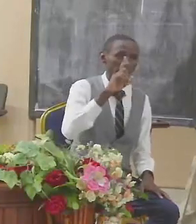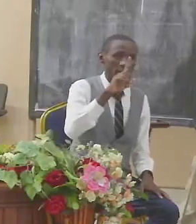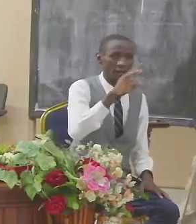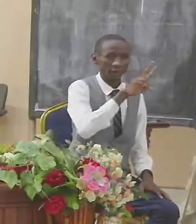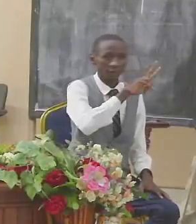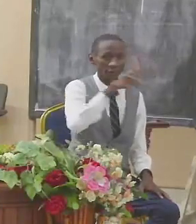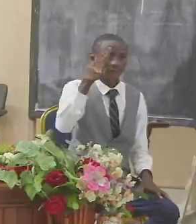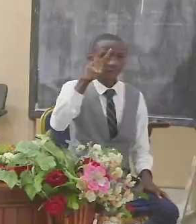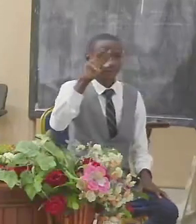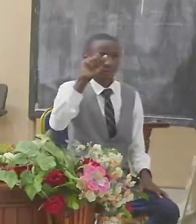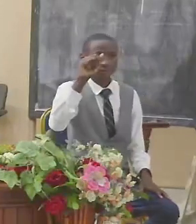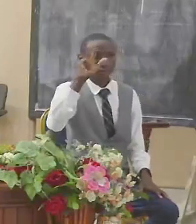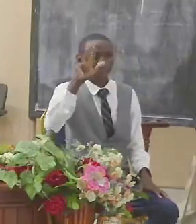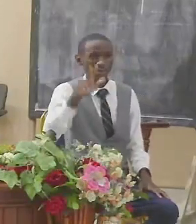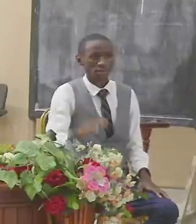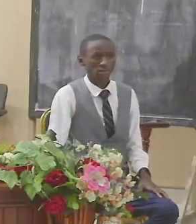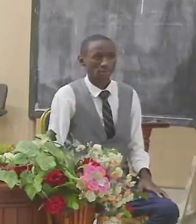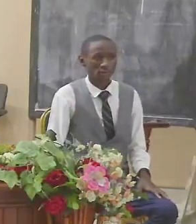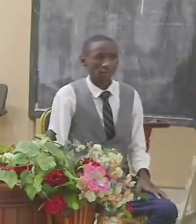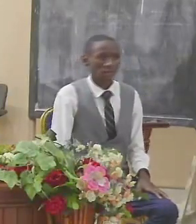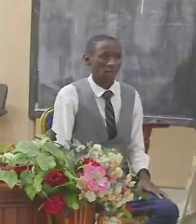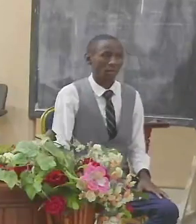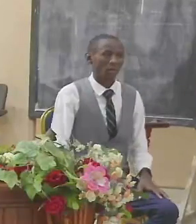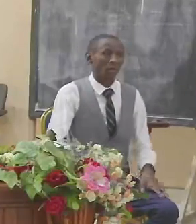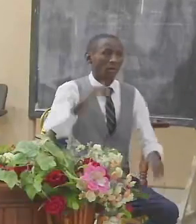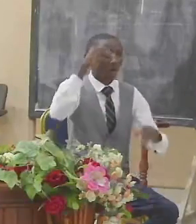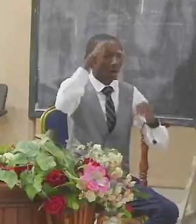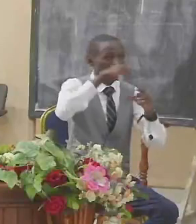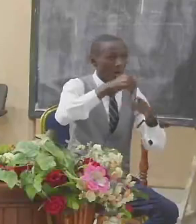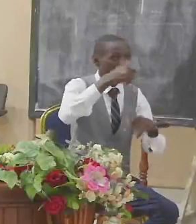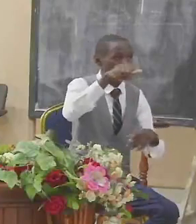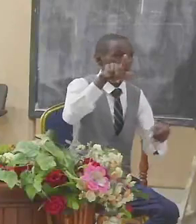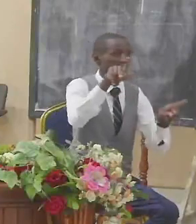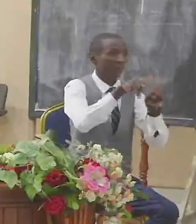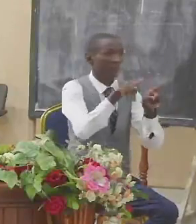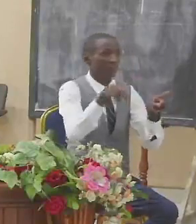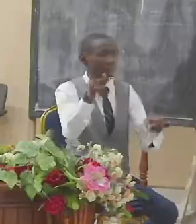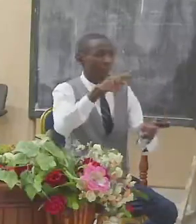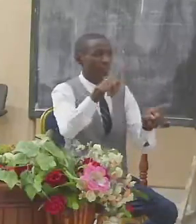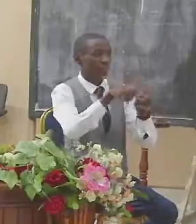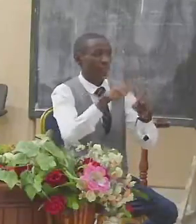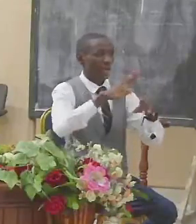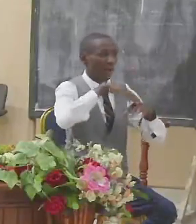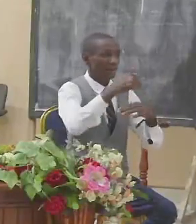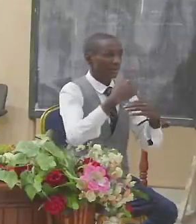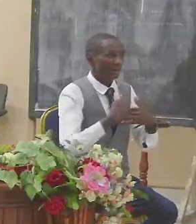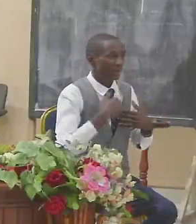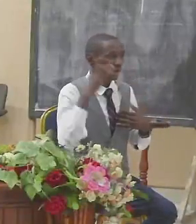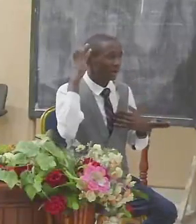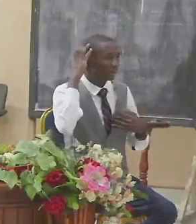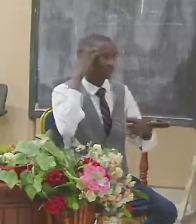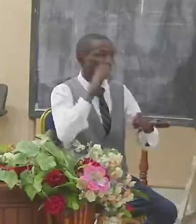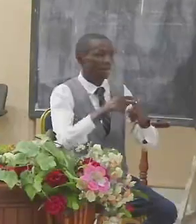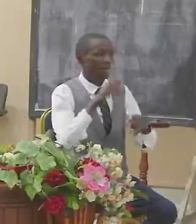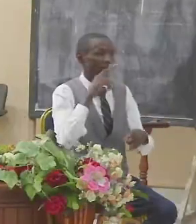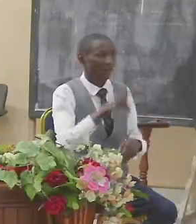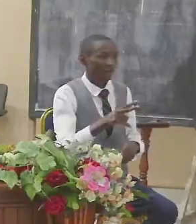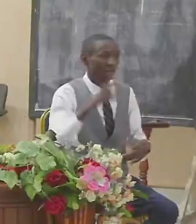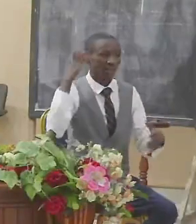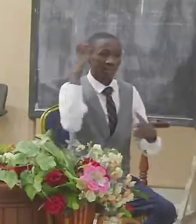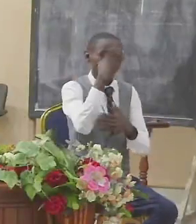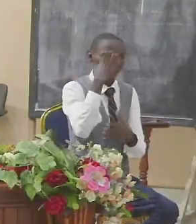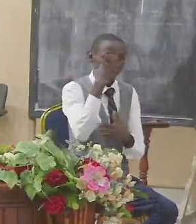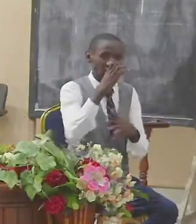Verset 13. Mustari ya 13. Ah lui vous aussi. Dani mwake après avoir entendu la parole de la vérité. L'évangile de